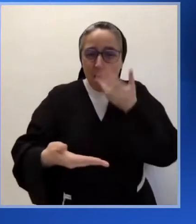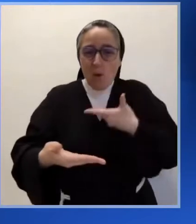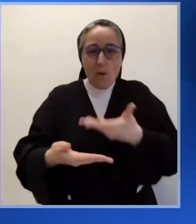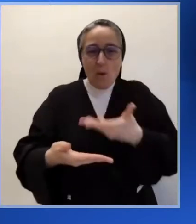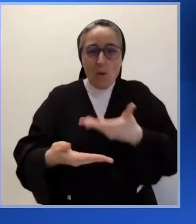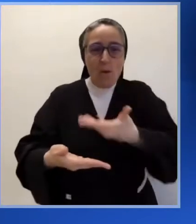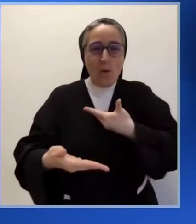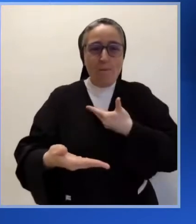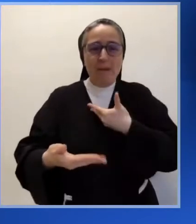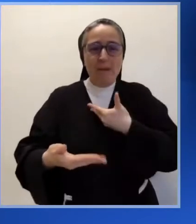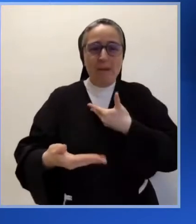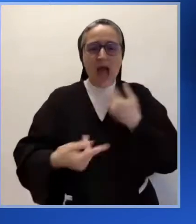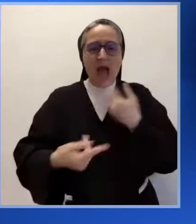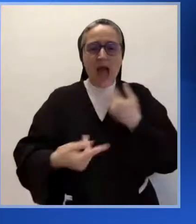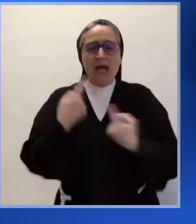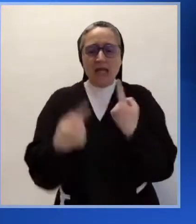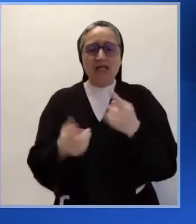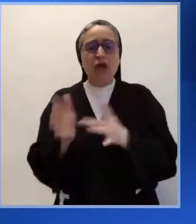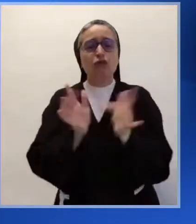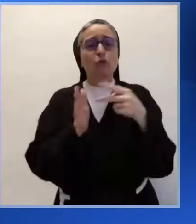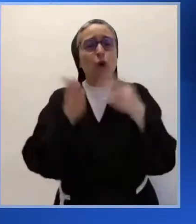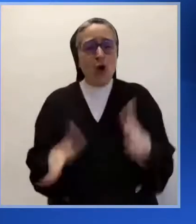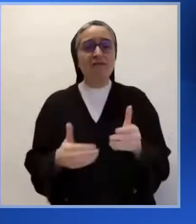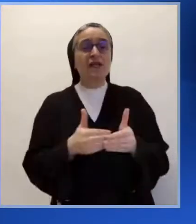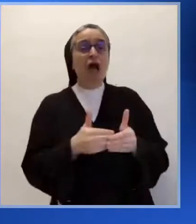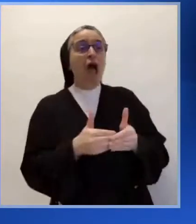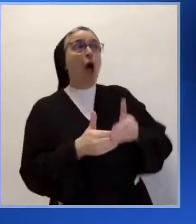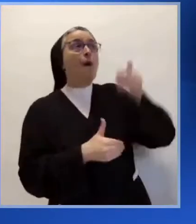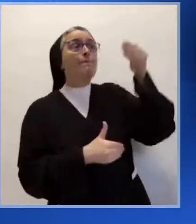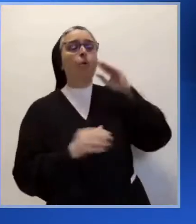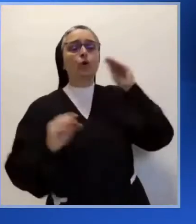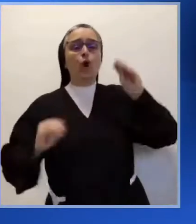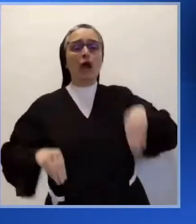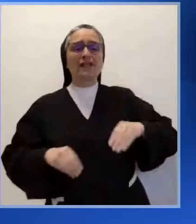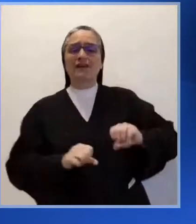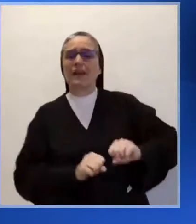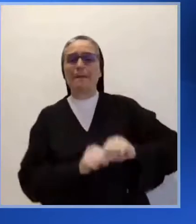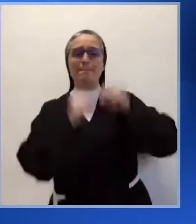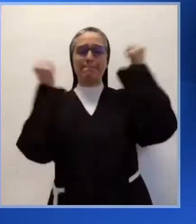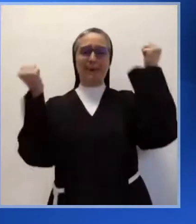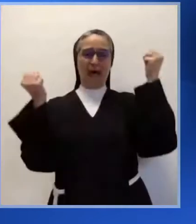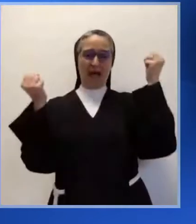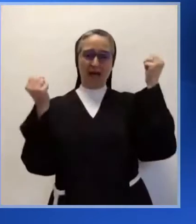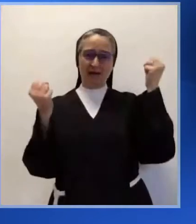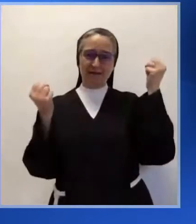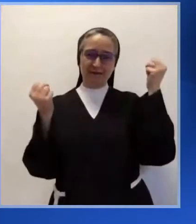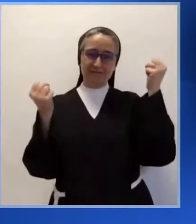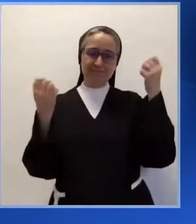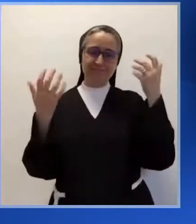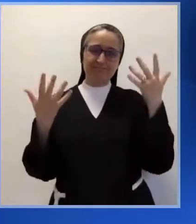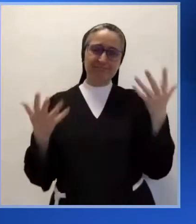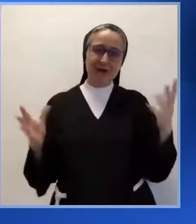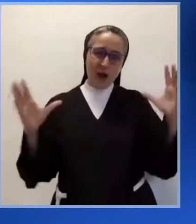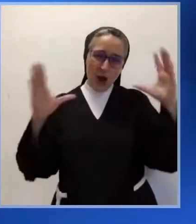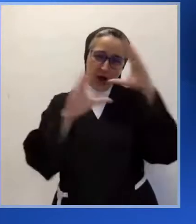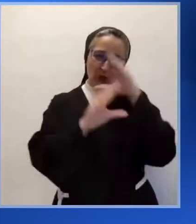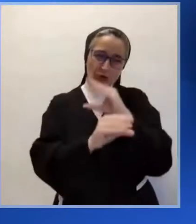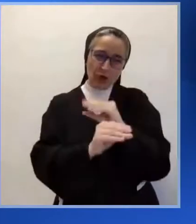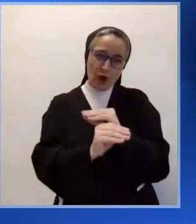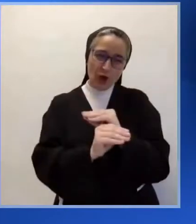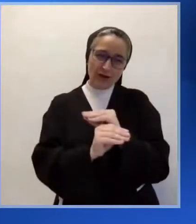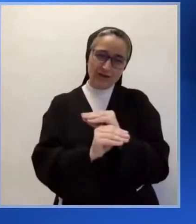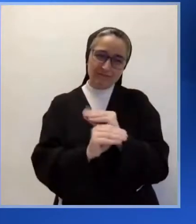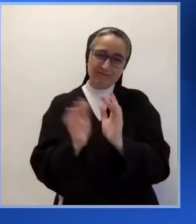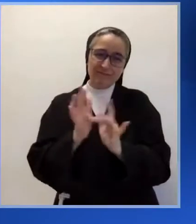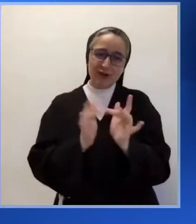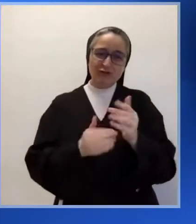nostri drammi e ha rotto il muro della nostra indifferenza. Nel freddo della notte protende le